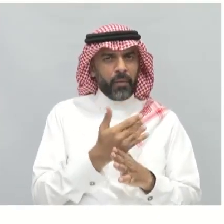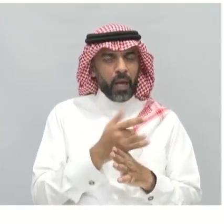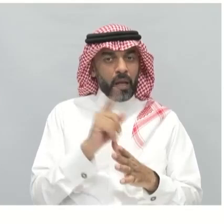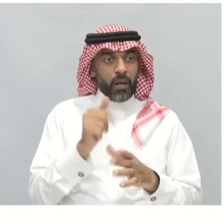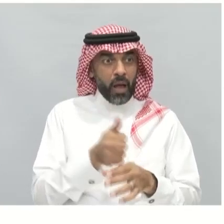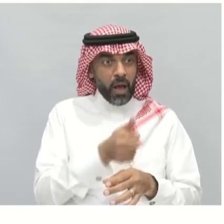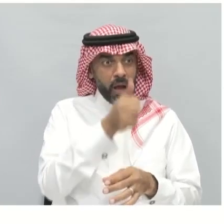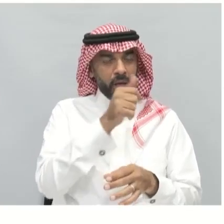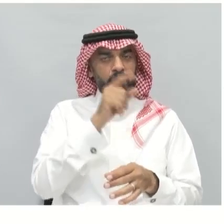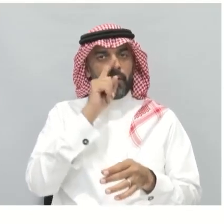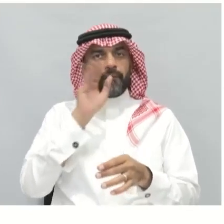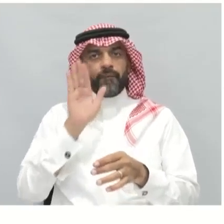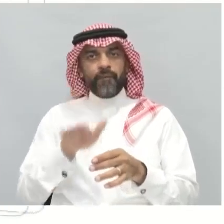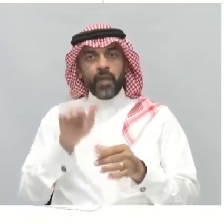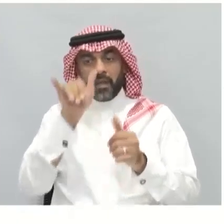بحرف